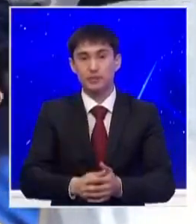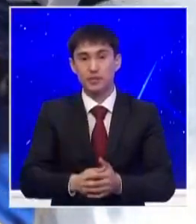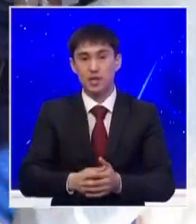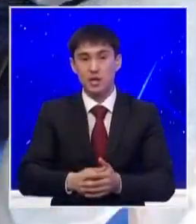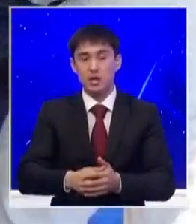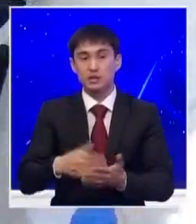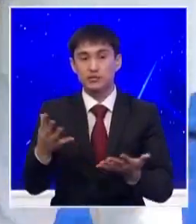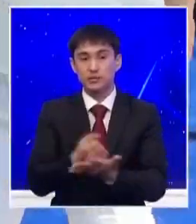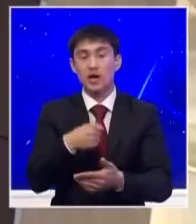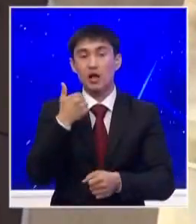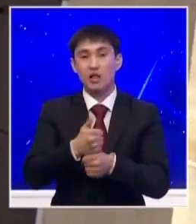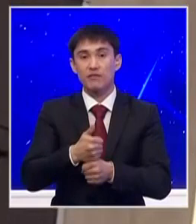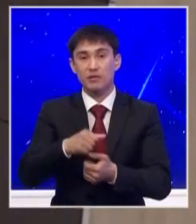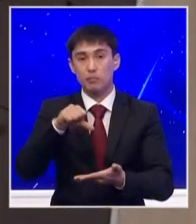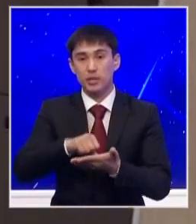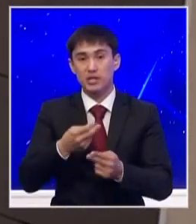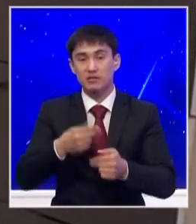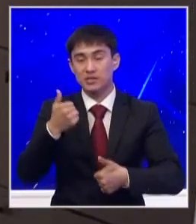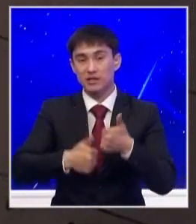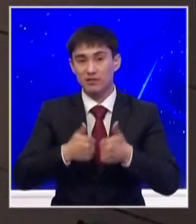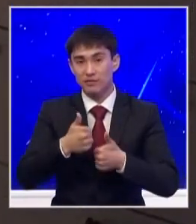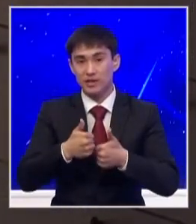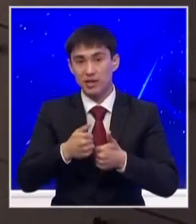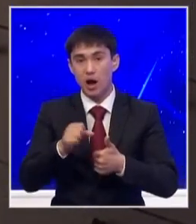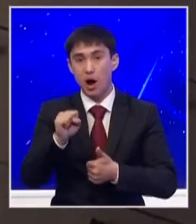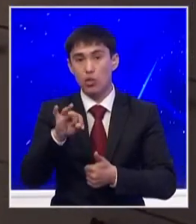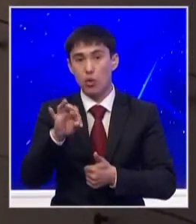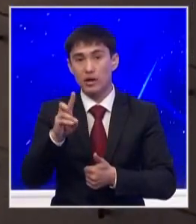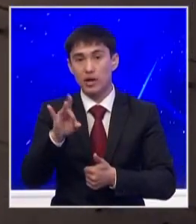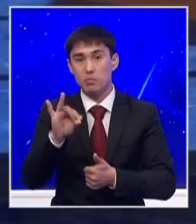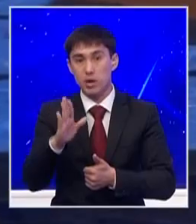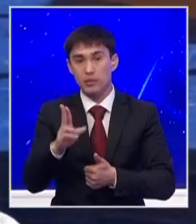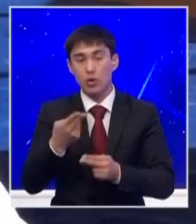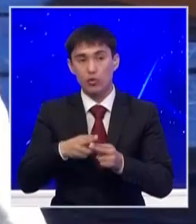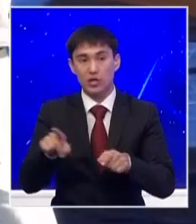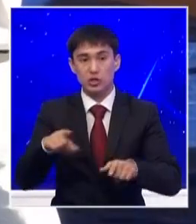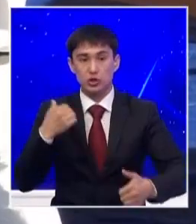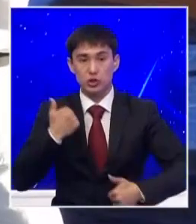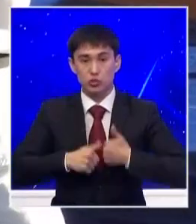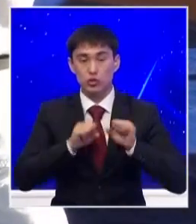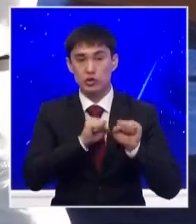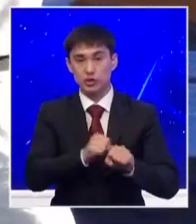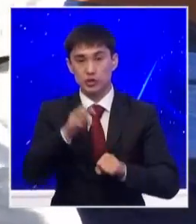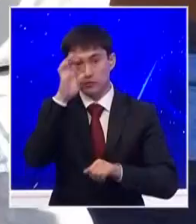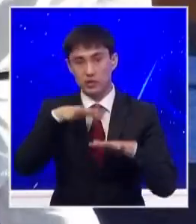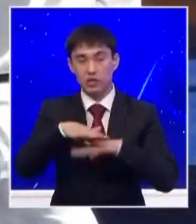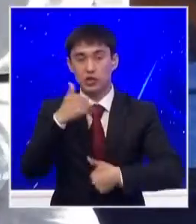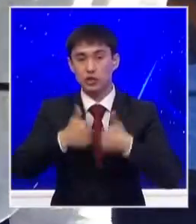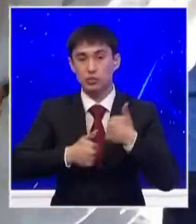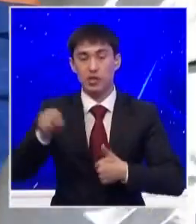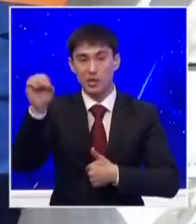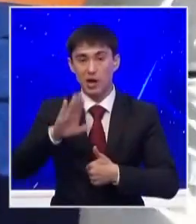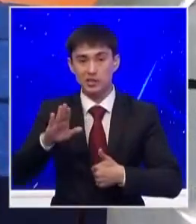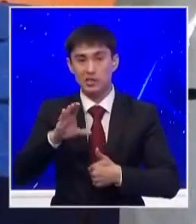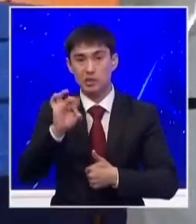Ставки сделаны на главного претендента в этом соревновании – Ануара Раимбек. Он также достойно представил страну на чемпионате